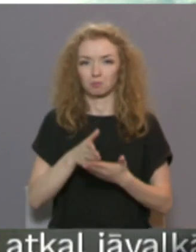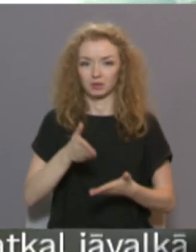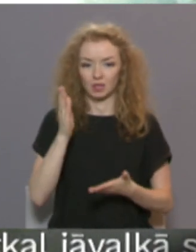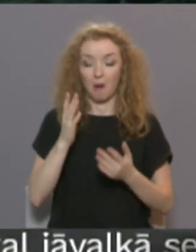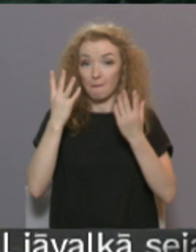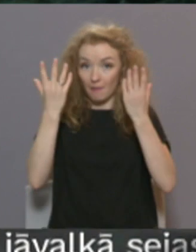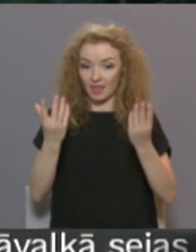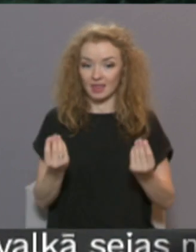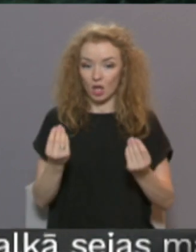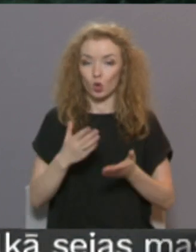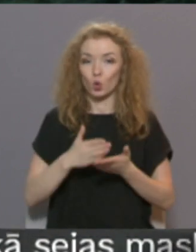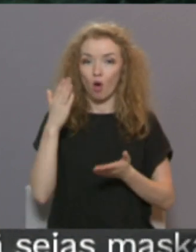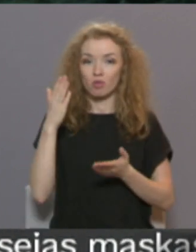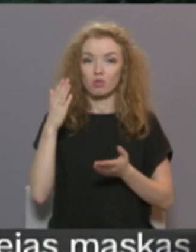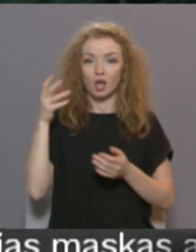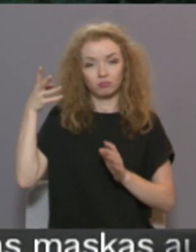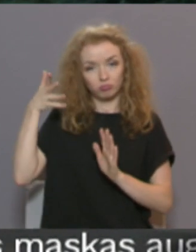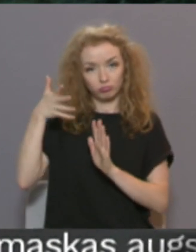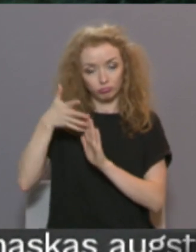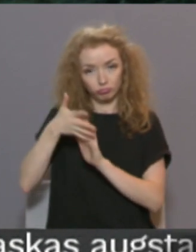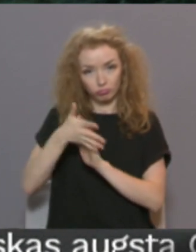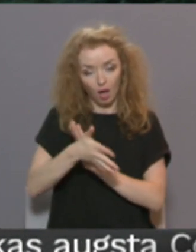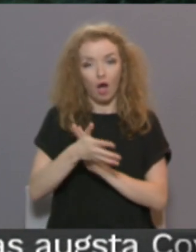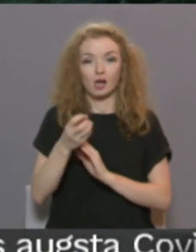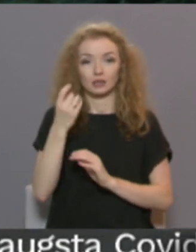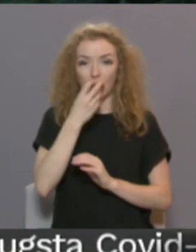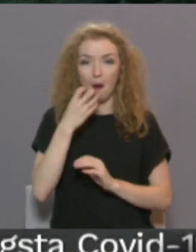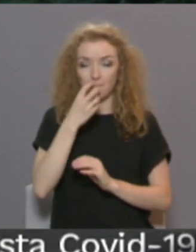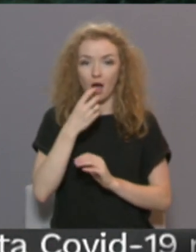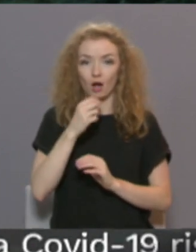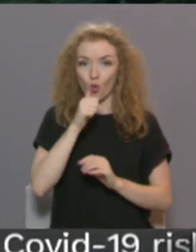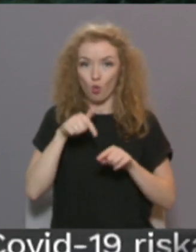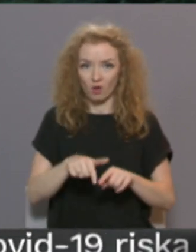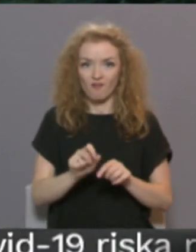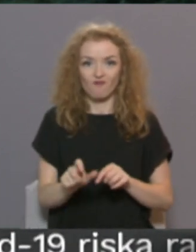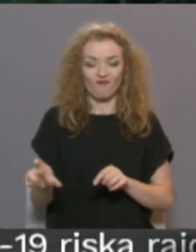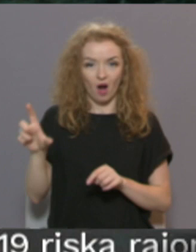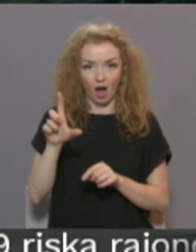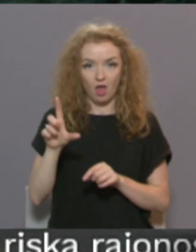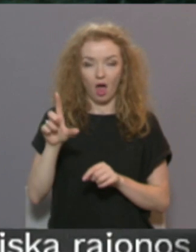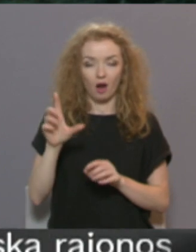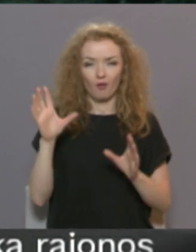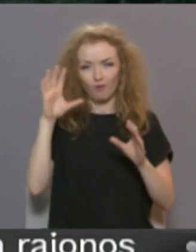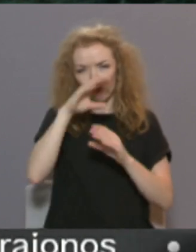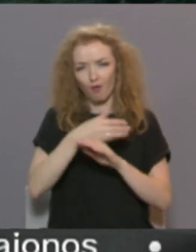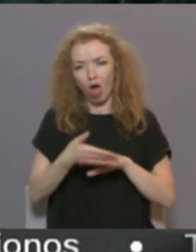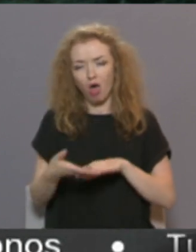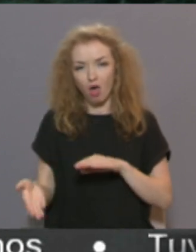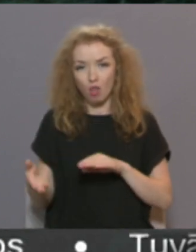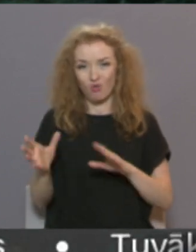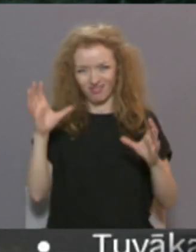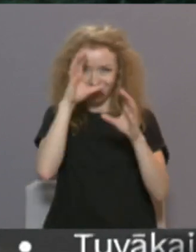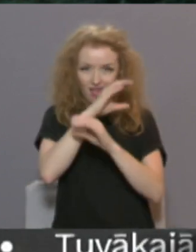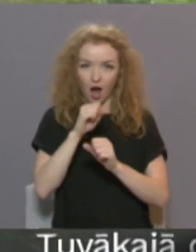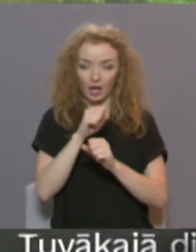dienu notiek fotosintēze, attiecīgi skābekļa daudzums ūdenī ir lielāks, vēl vakarā naktī šī